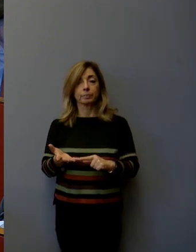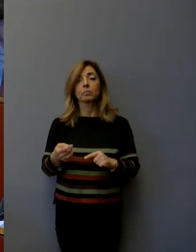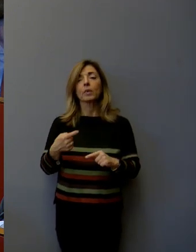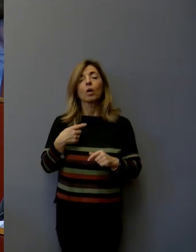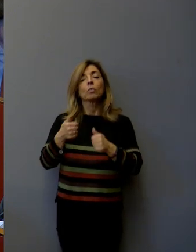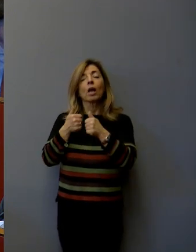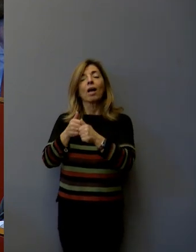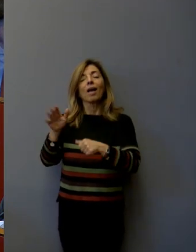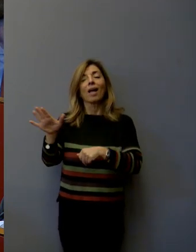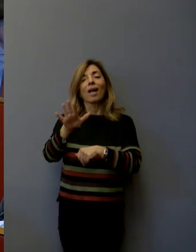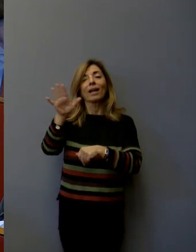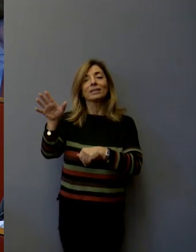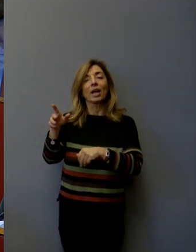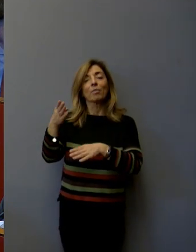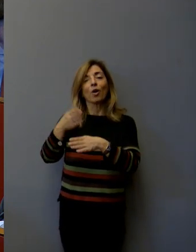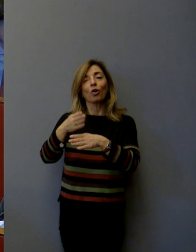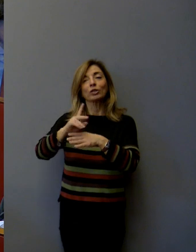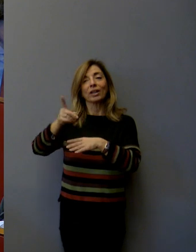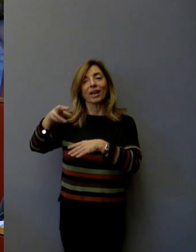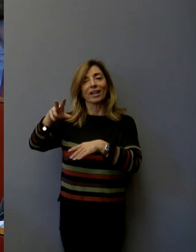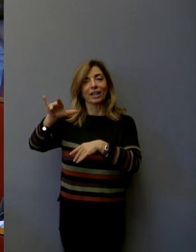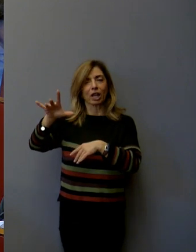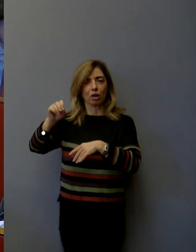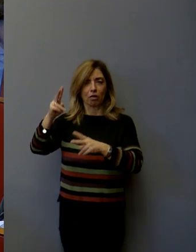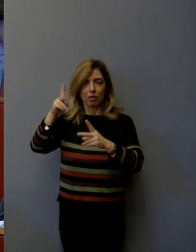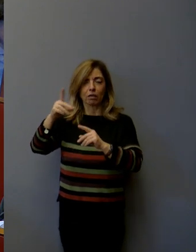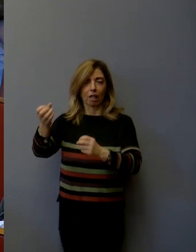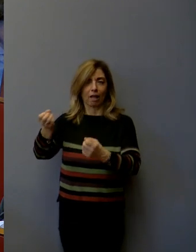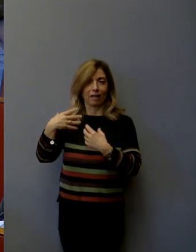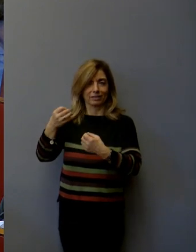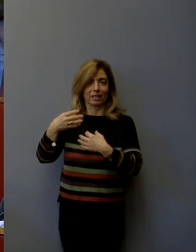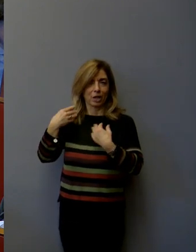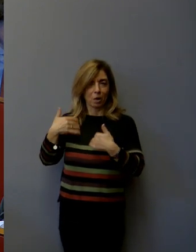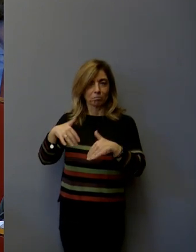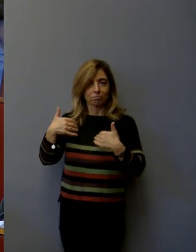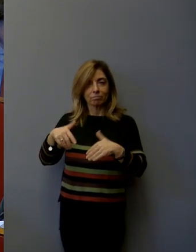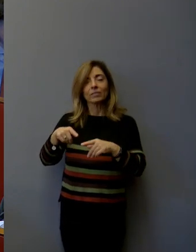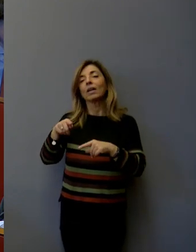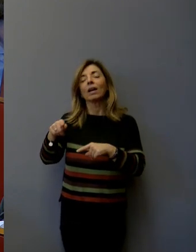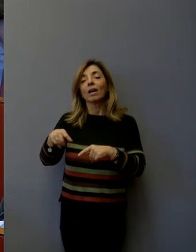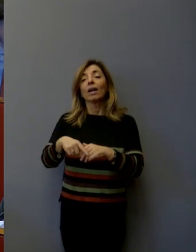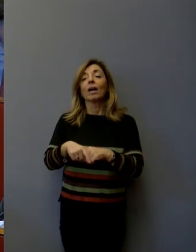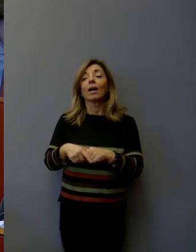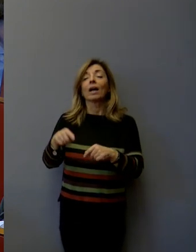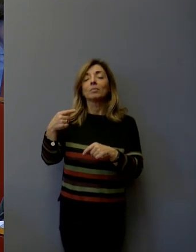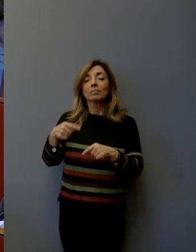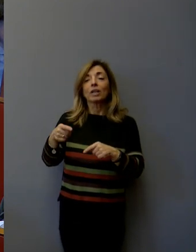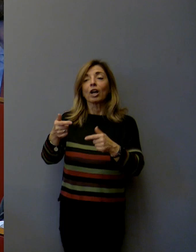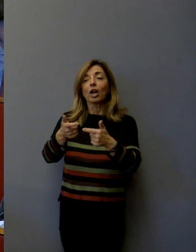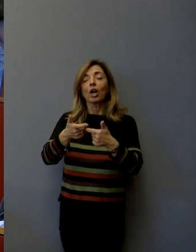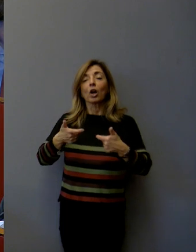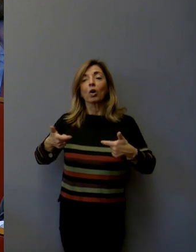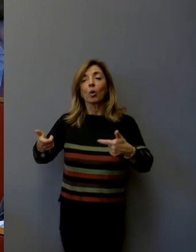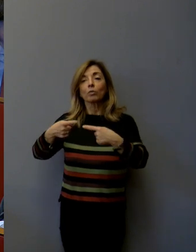che mi ha insegnato da questo punto di vista molto e sulla base del fatto che commissioni consiliari puntuali sui